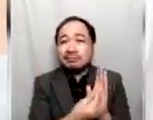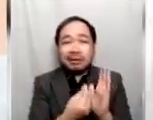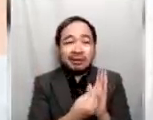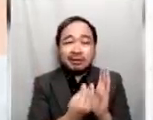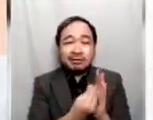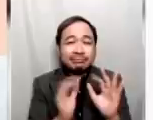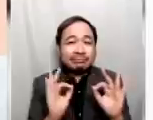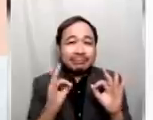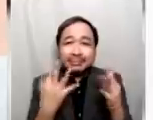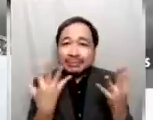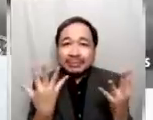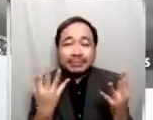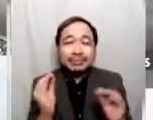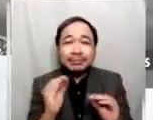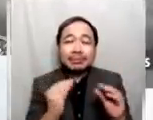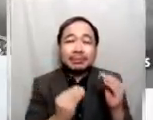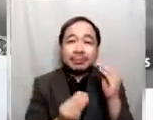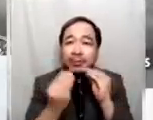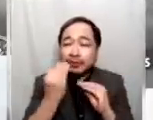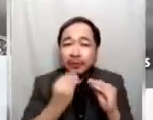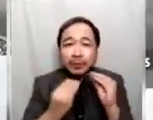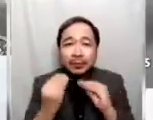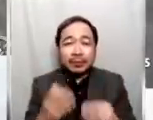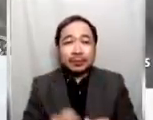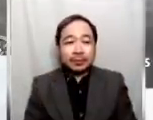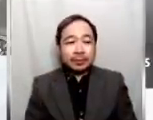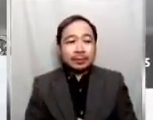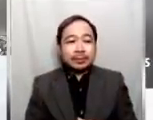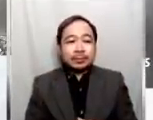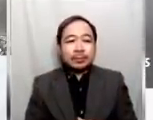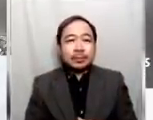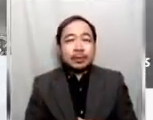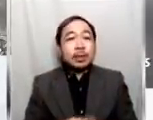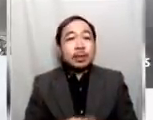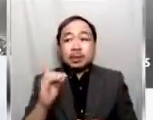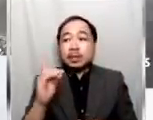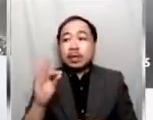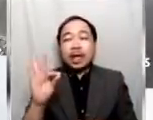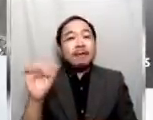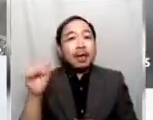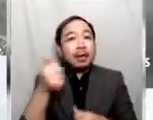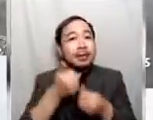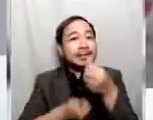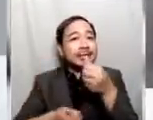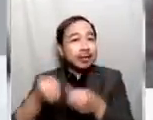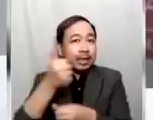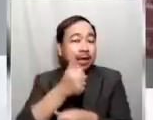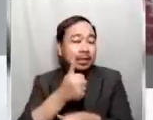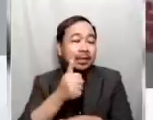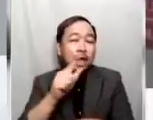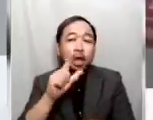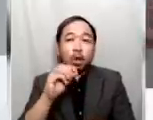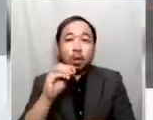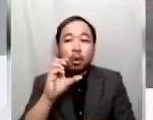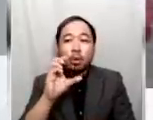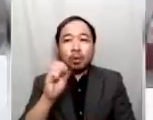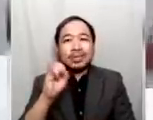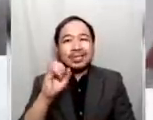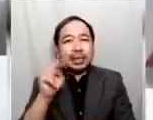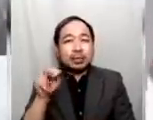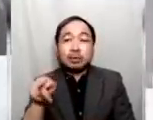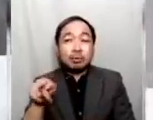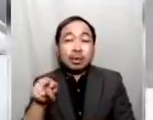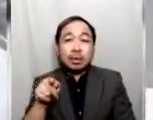po kaming pagkain. Ayon kay Foreign Affairs Secretary Teddy Boy Locsin, hindi raw tinatanggap ang vaccination cards ng